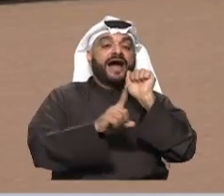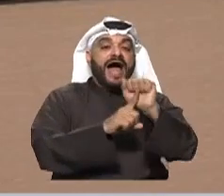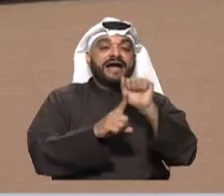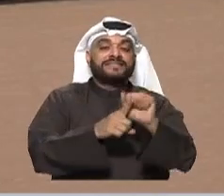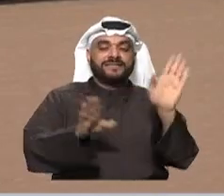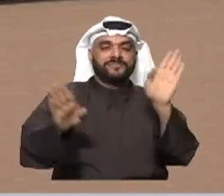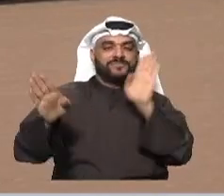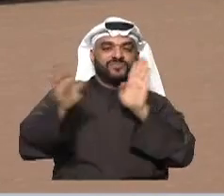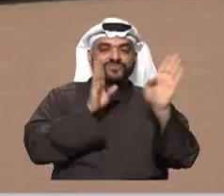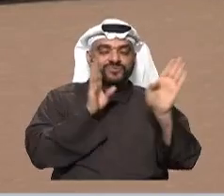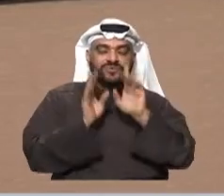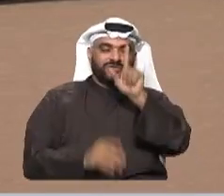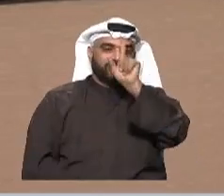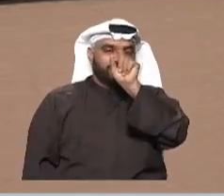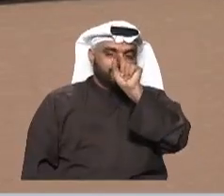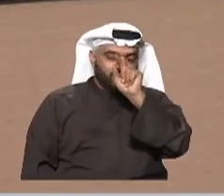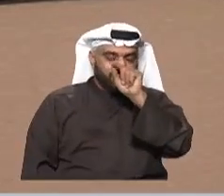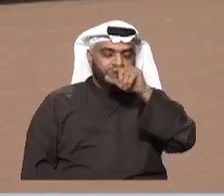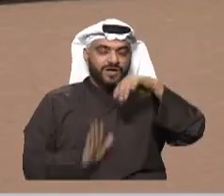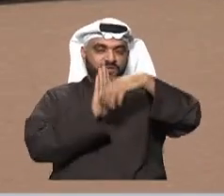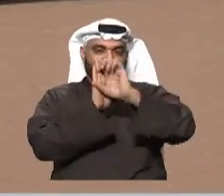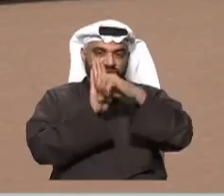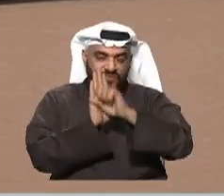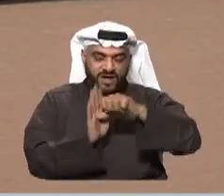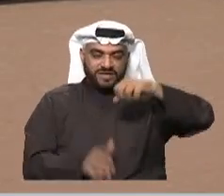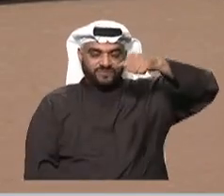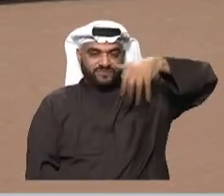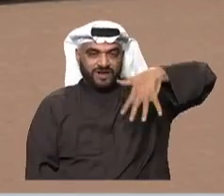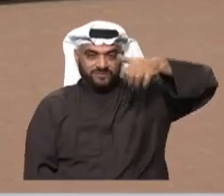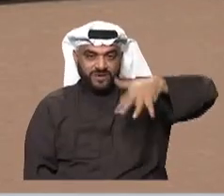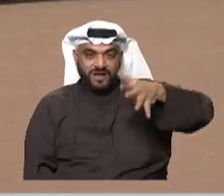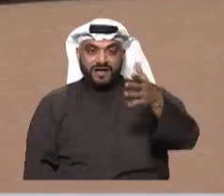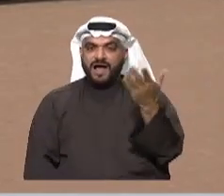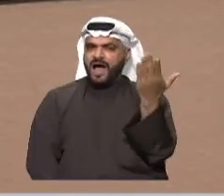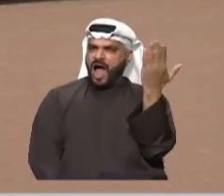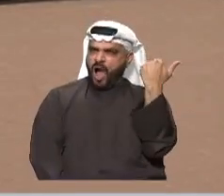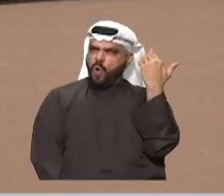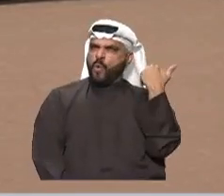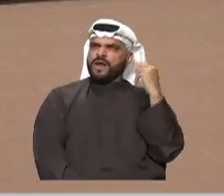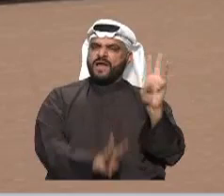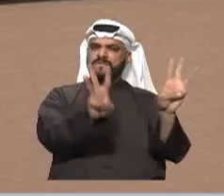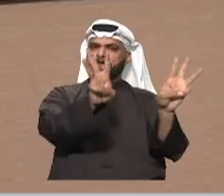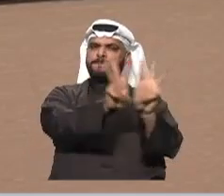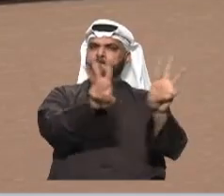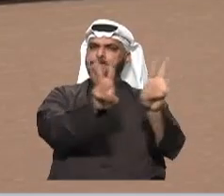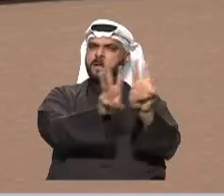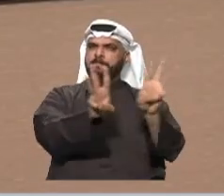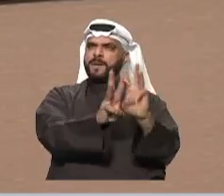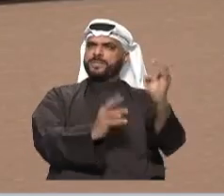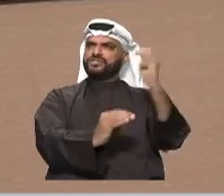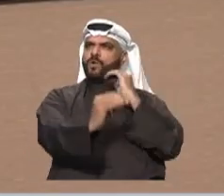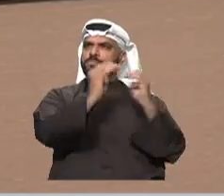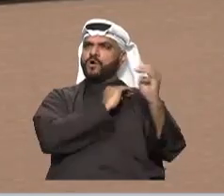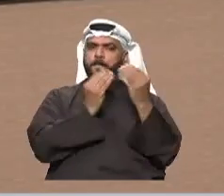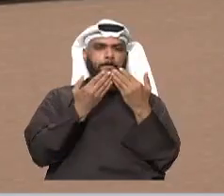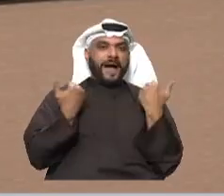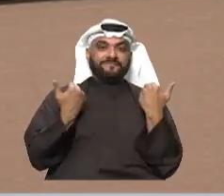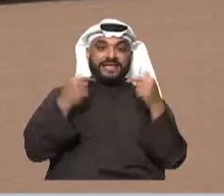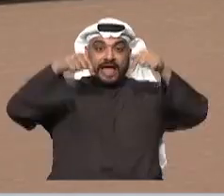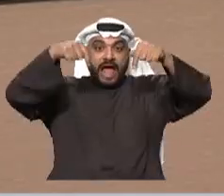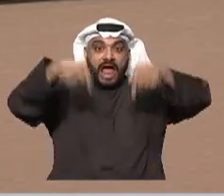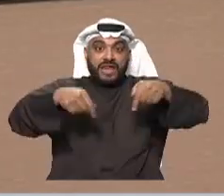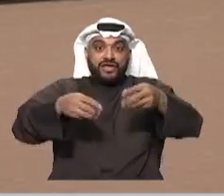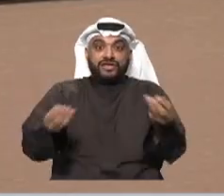المؤسسات الحكوميه اختلفت عن السابق في السابق كان ويب سايت ممكن ما في ردود افعال الان مع تطور